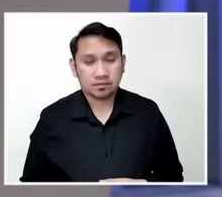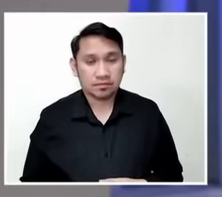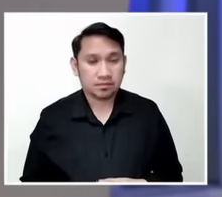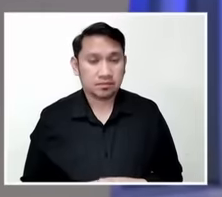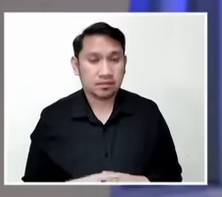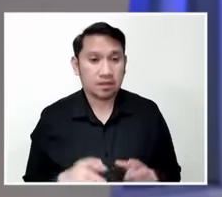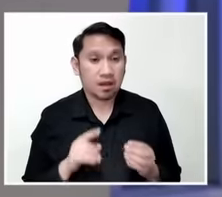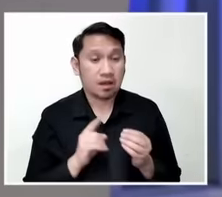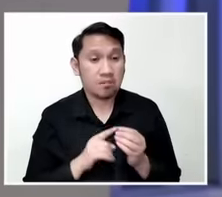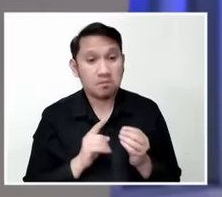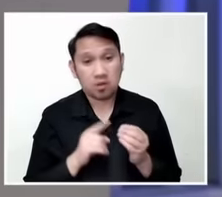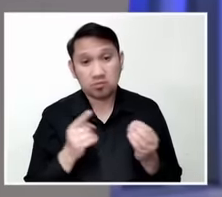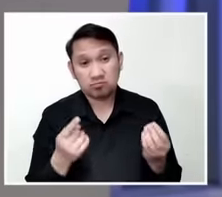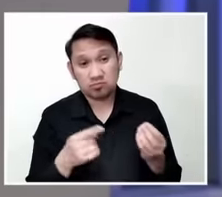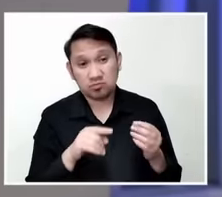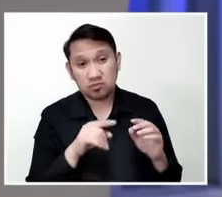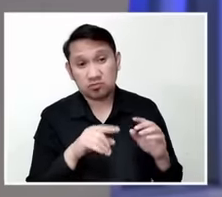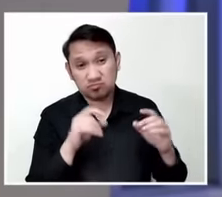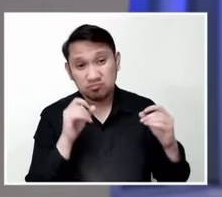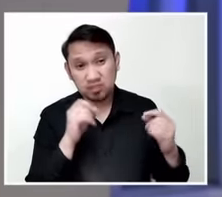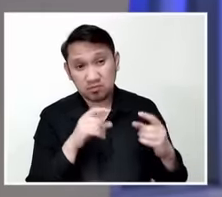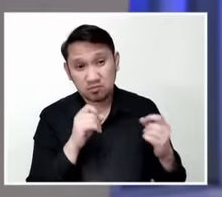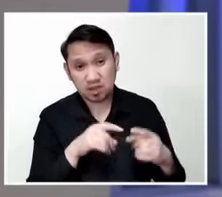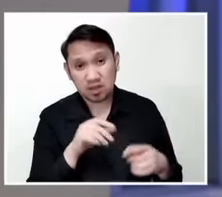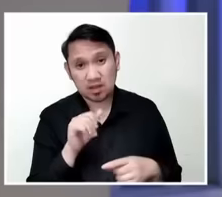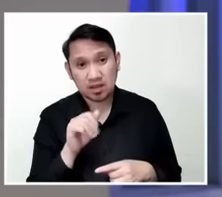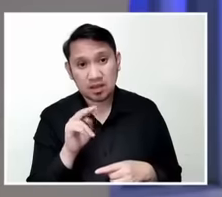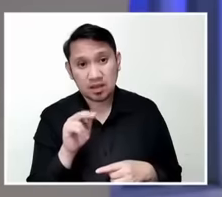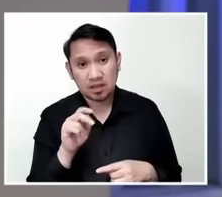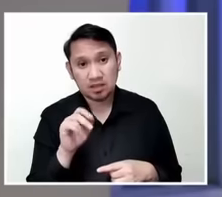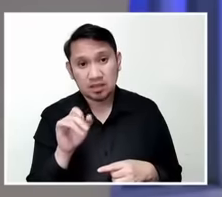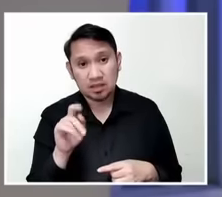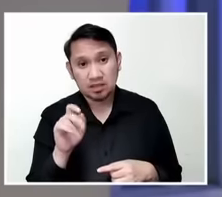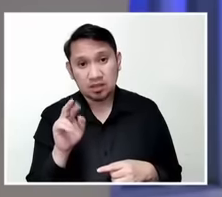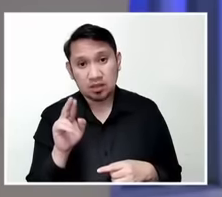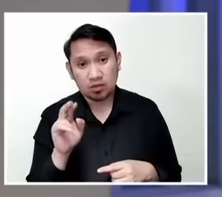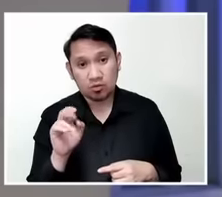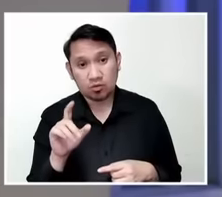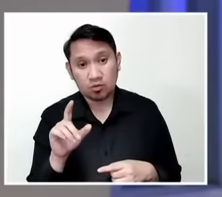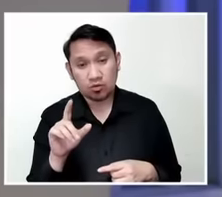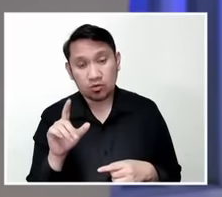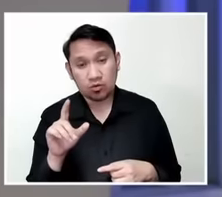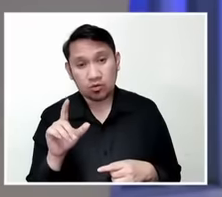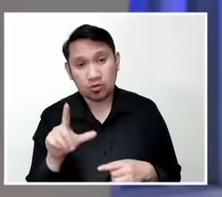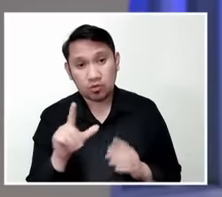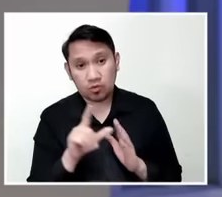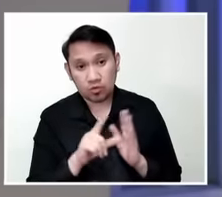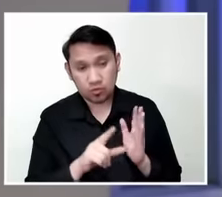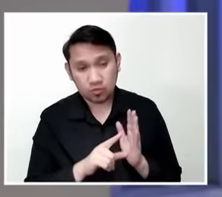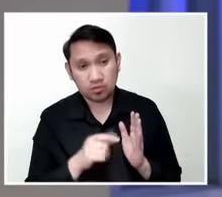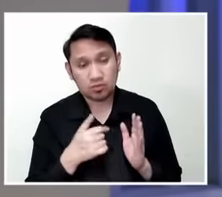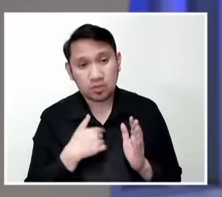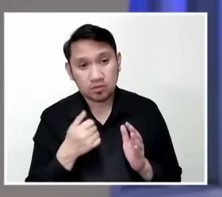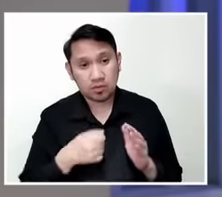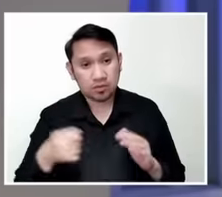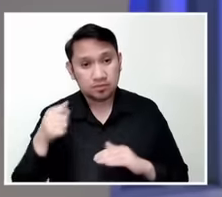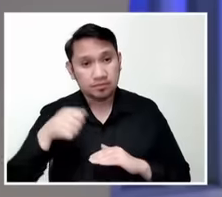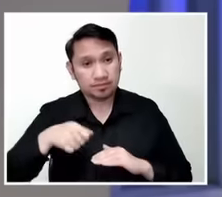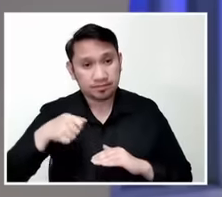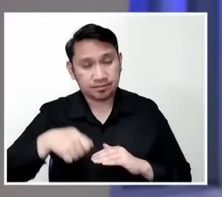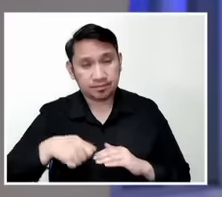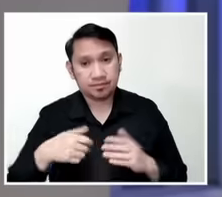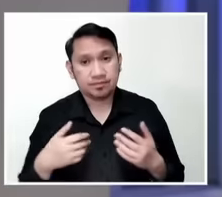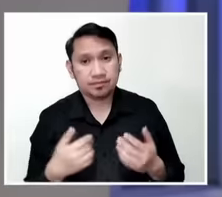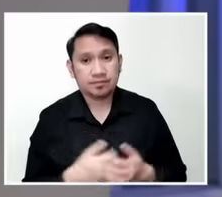kritiko sa anti-terror law. Ito'y matapos ilabas ng Korte Suprema ang mga panuntunan sa pagpapatupad